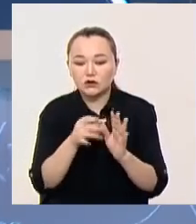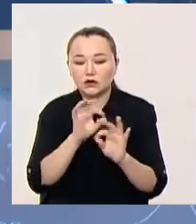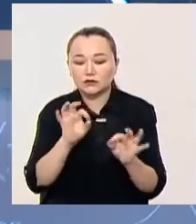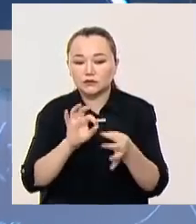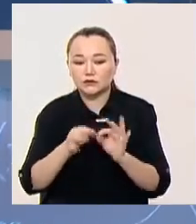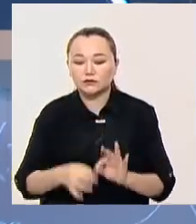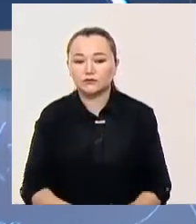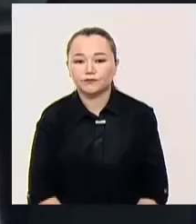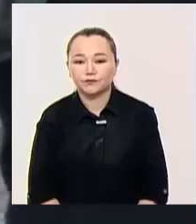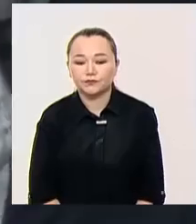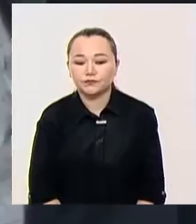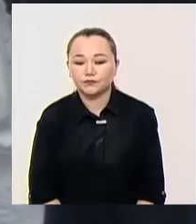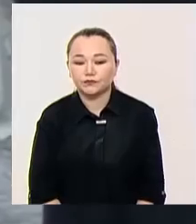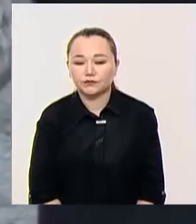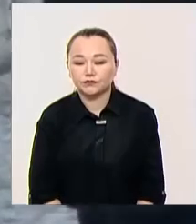жеткізеді.